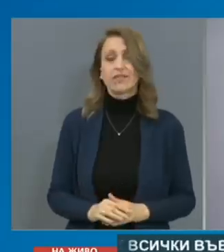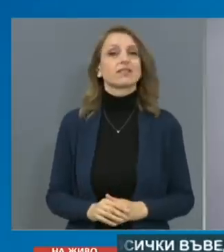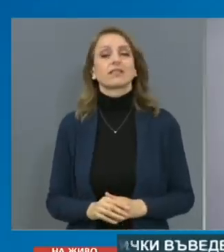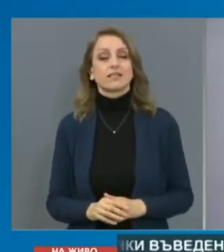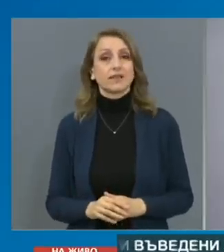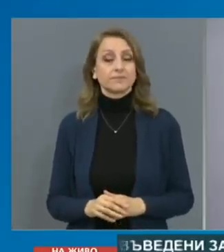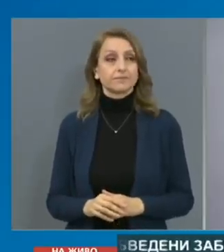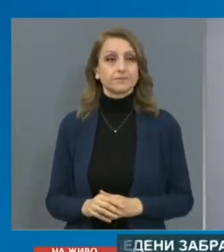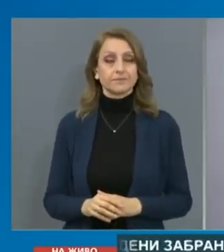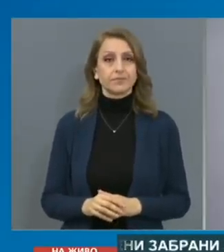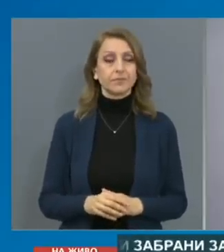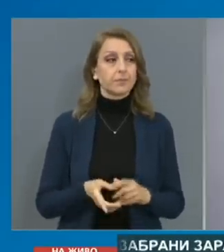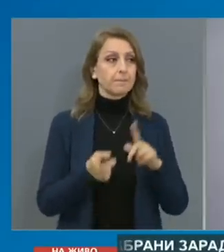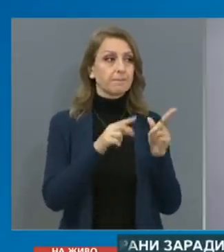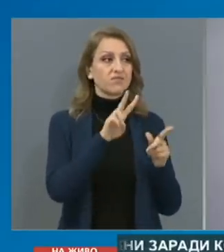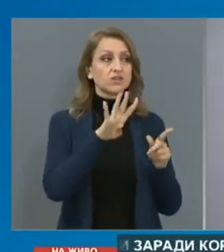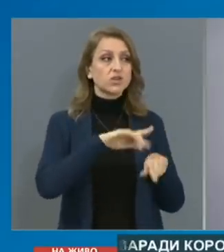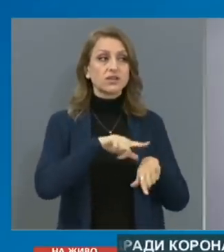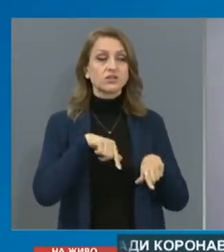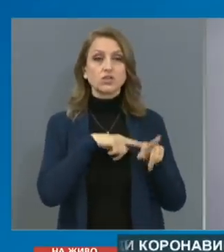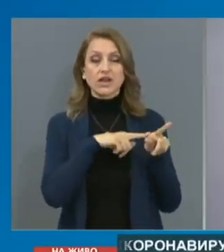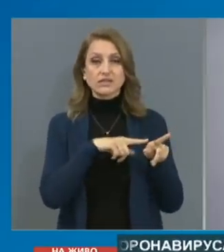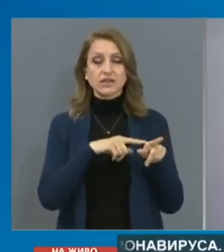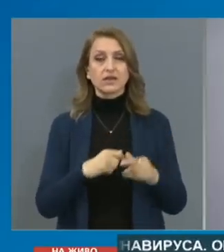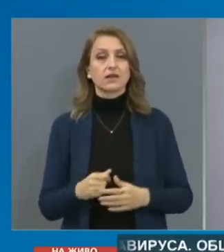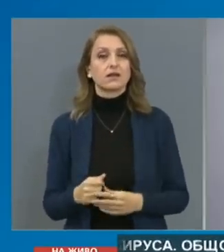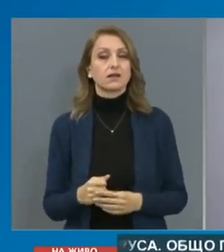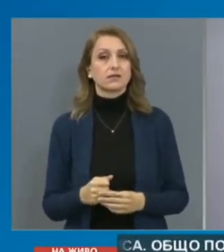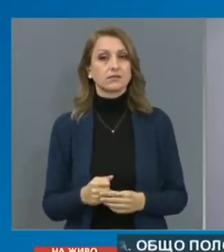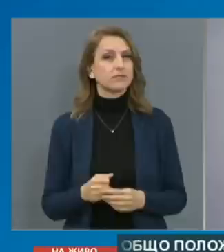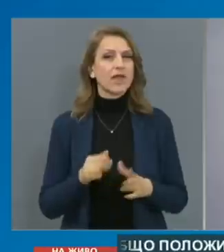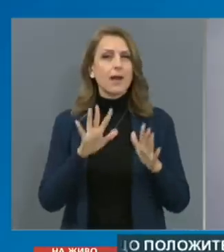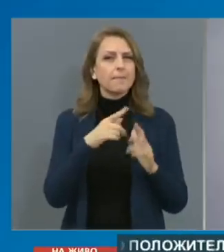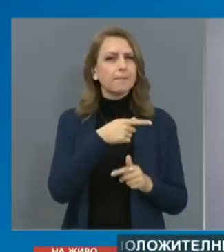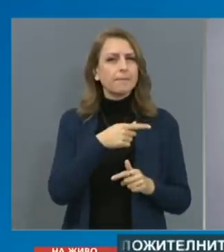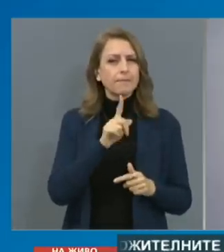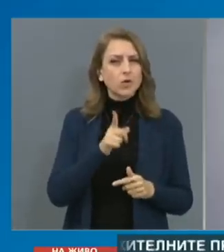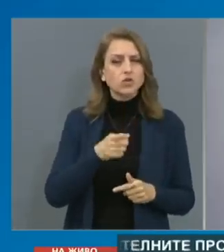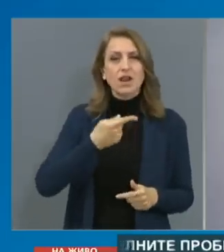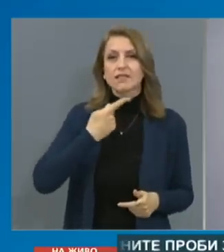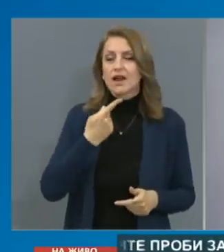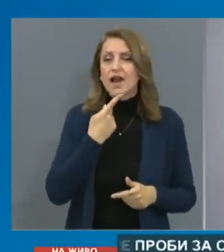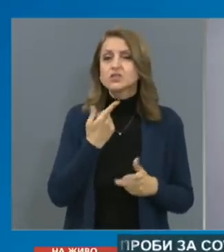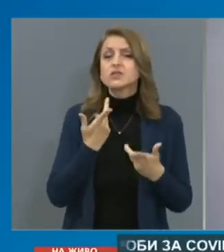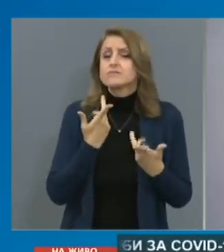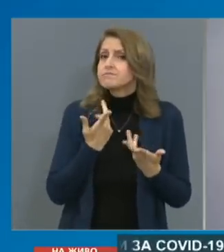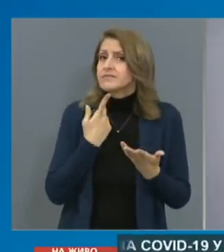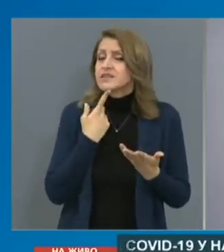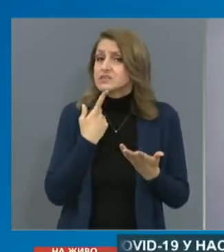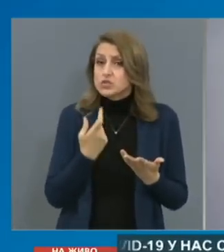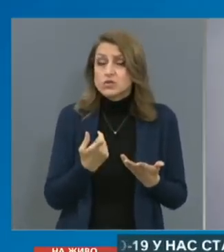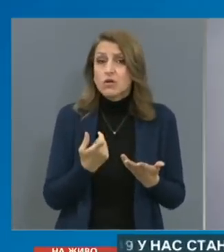Добре, 24 часа, Виктор Иванов. Господин генерал, тук съм. Дали можете да кажете защо след